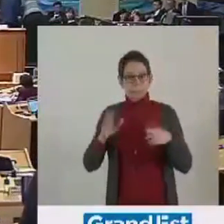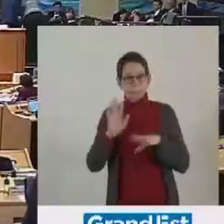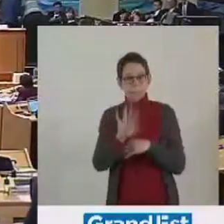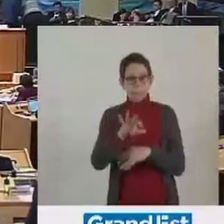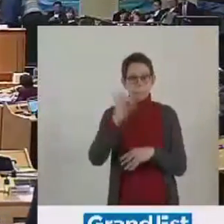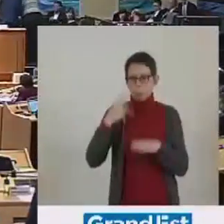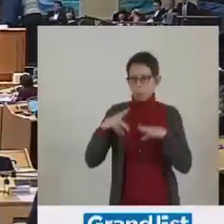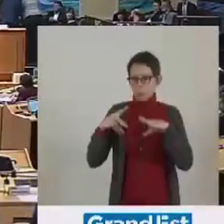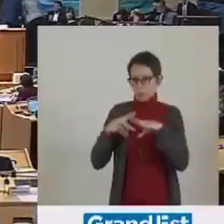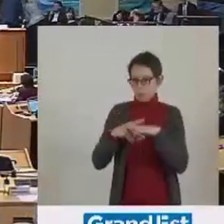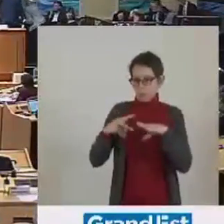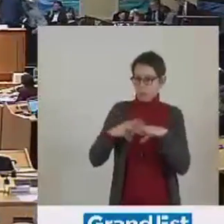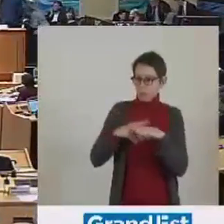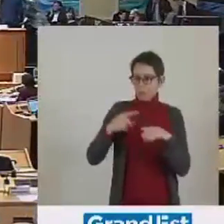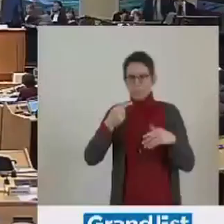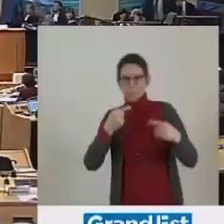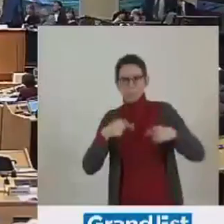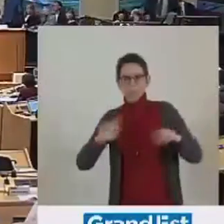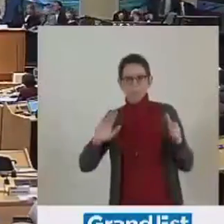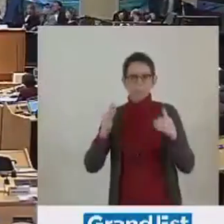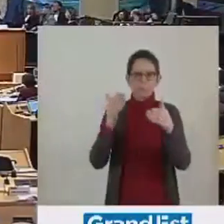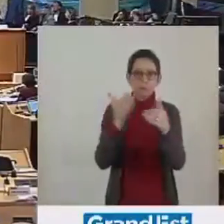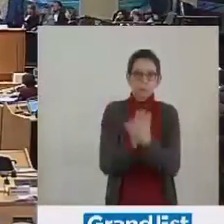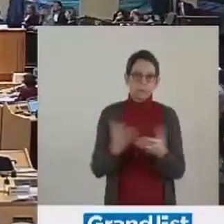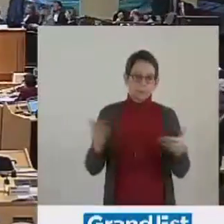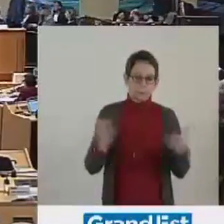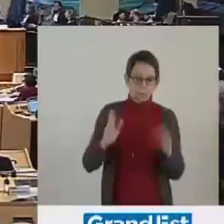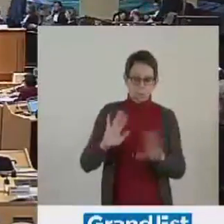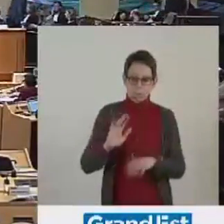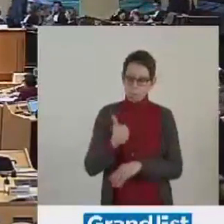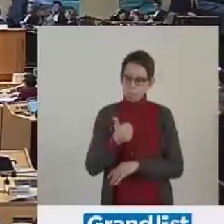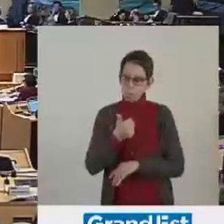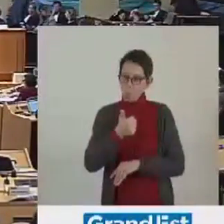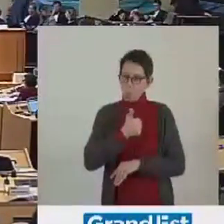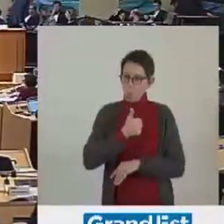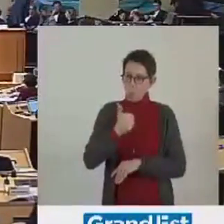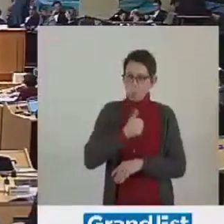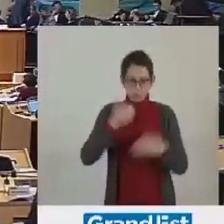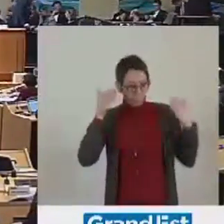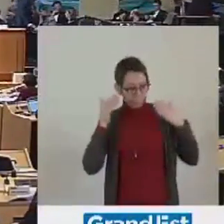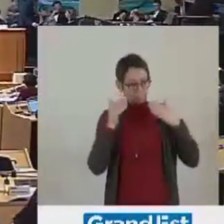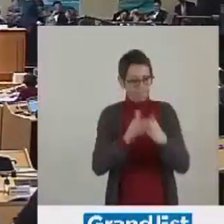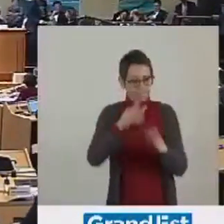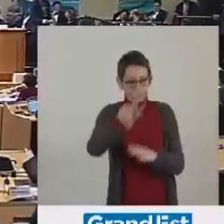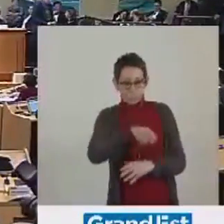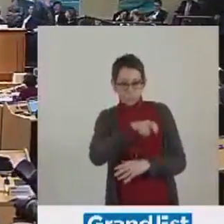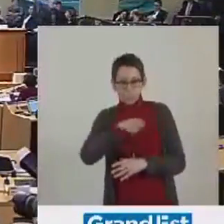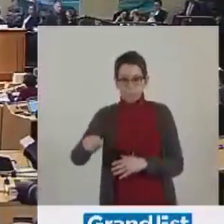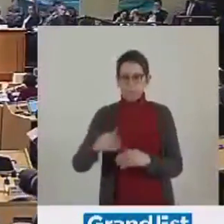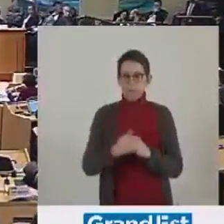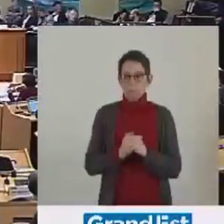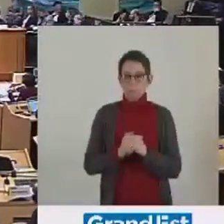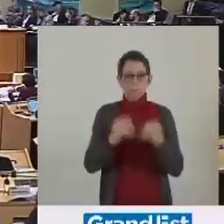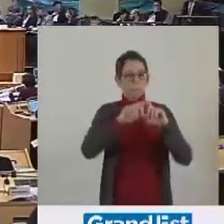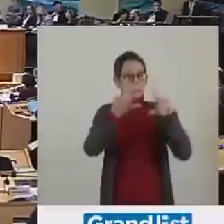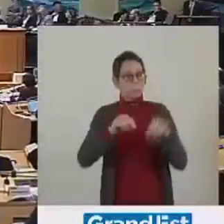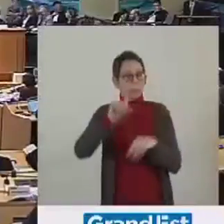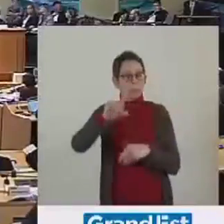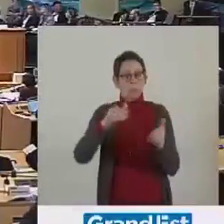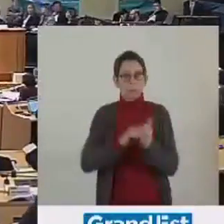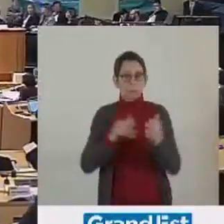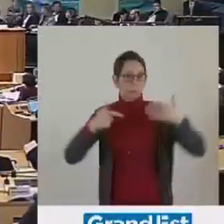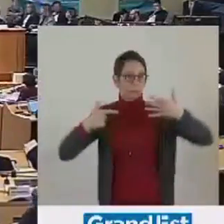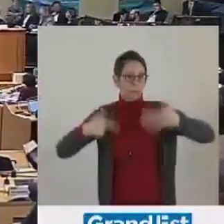début de notre mandature, d'assumer notre rôle de chef de file en matière environnementale. Aussi, le budget 2017, dévolé